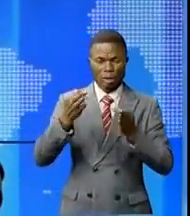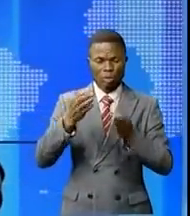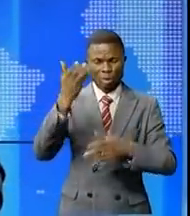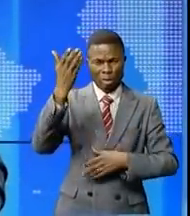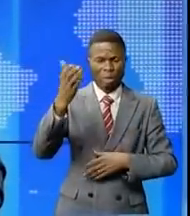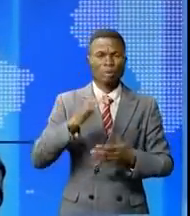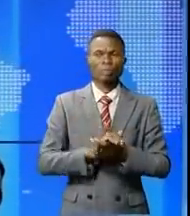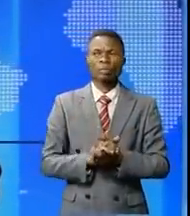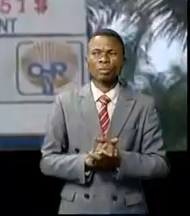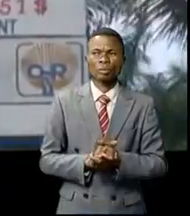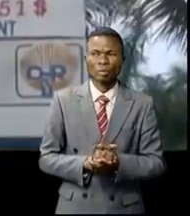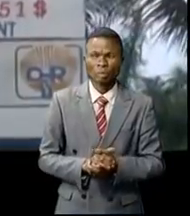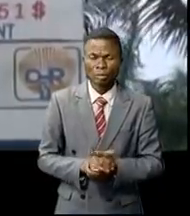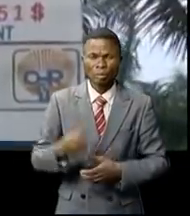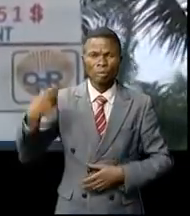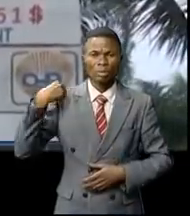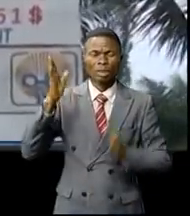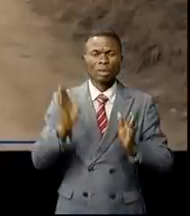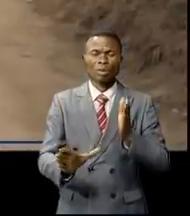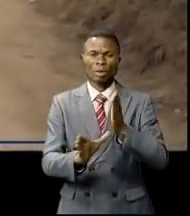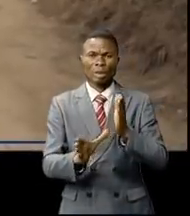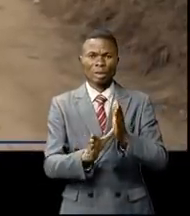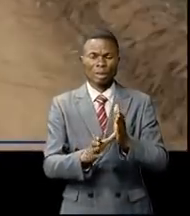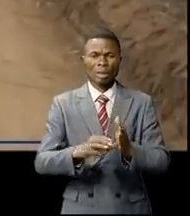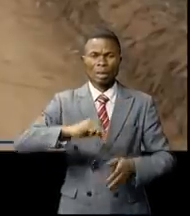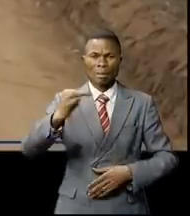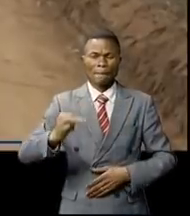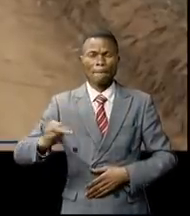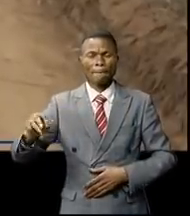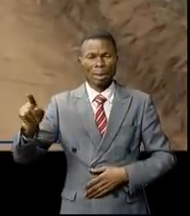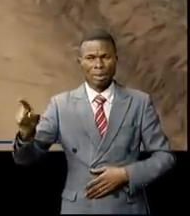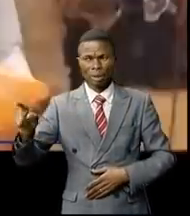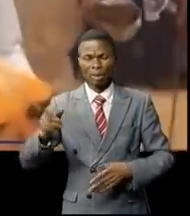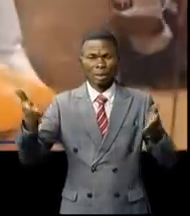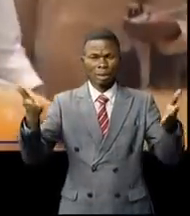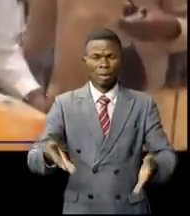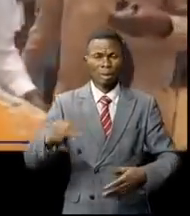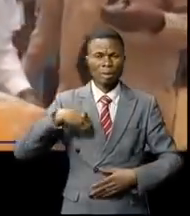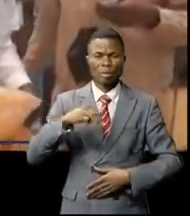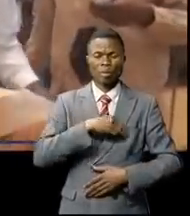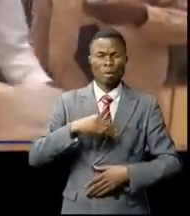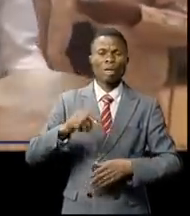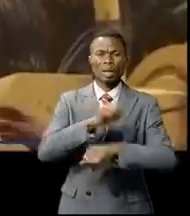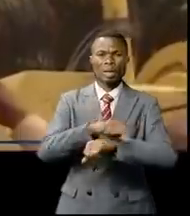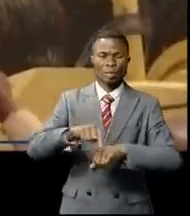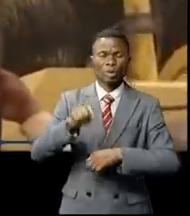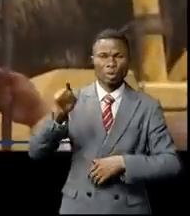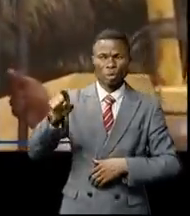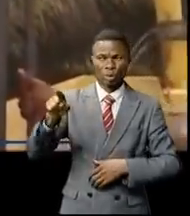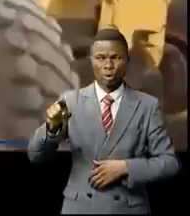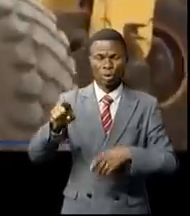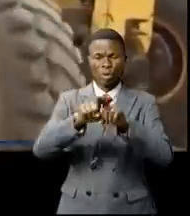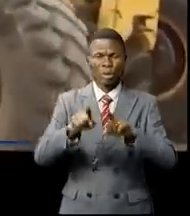pandas à iggy maniema famille crissement valable en présence de membres de son gouvernement provincial et la notabilité